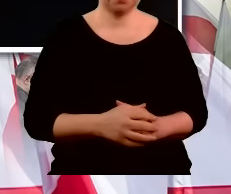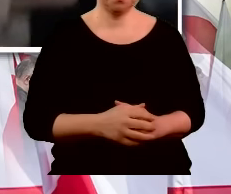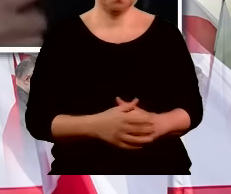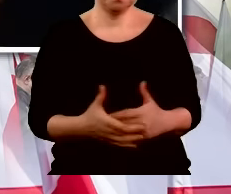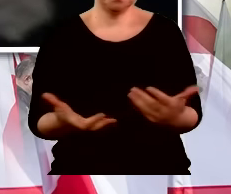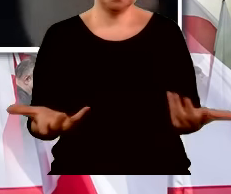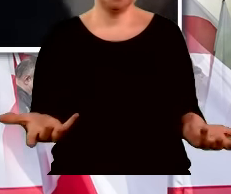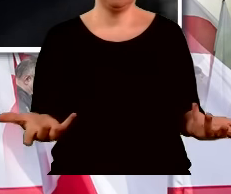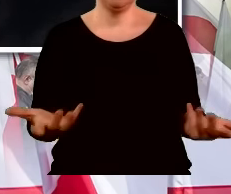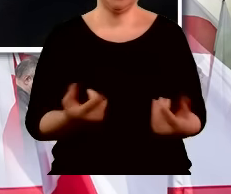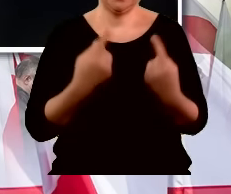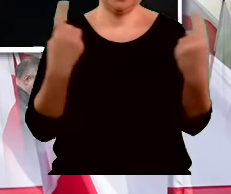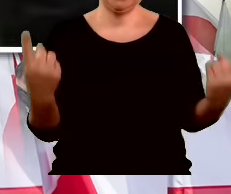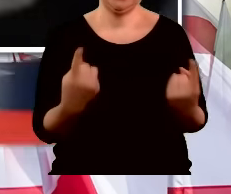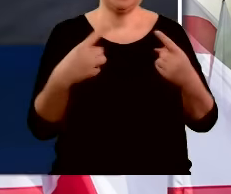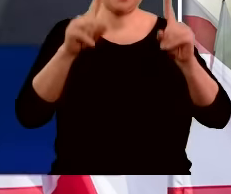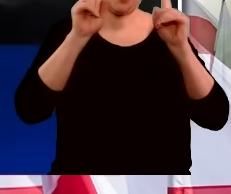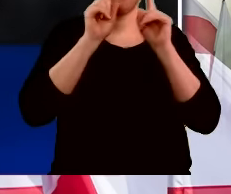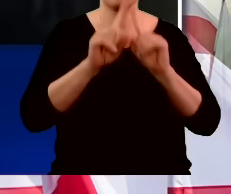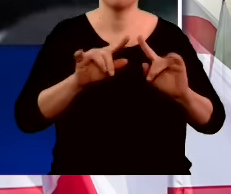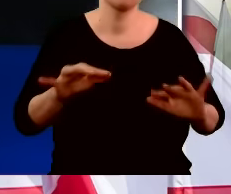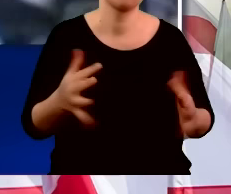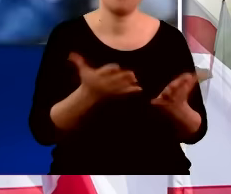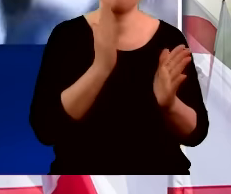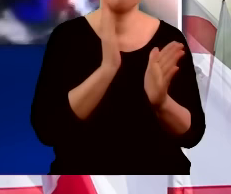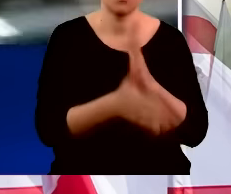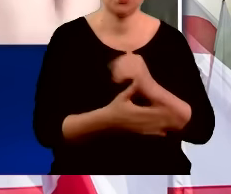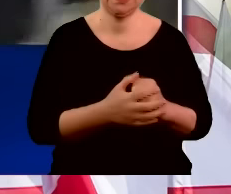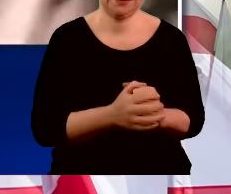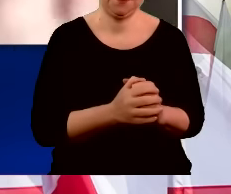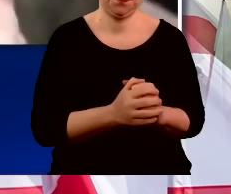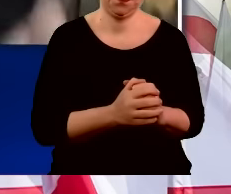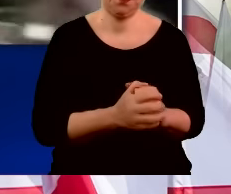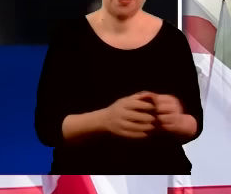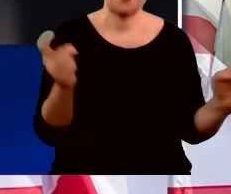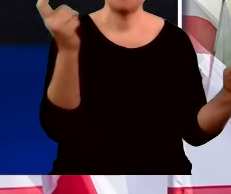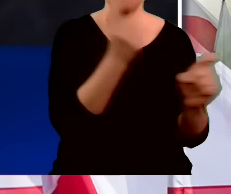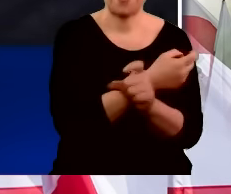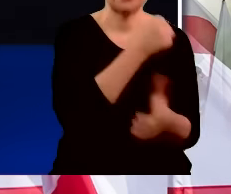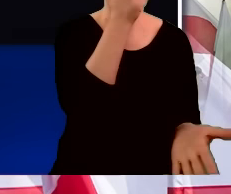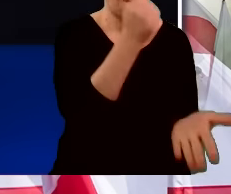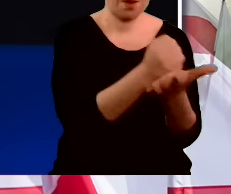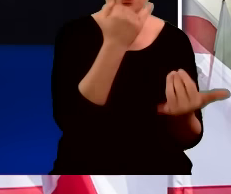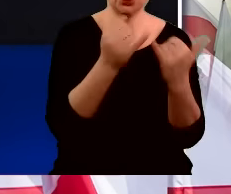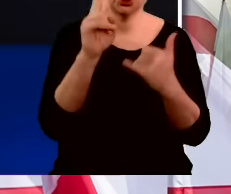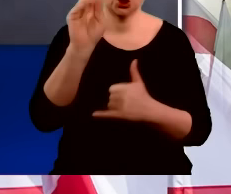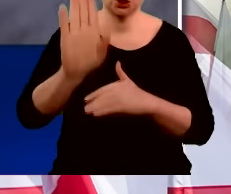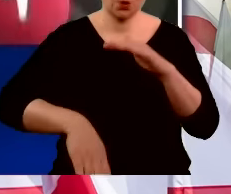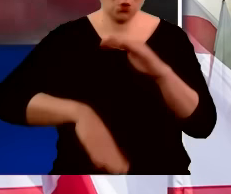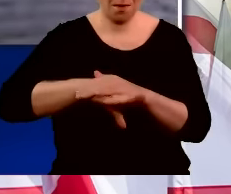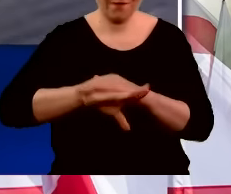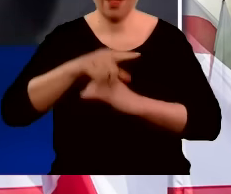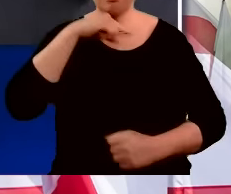sytuacja jest tak naprawdę prosta. Dlatego, że w państwie prawa o tym, czy ktoś ma jakieś uprawnienia, decyduje albo